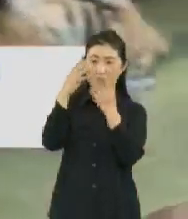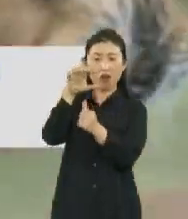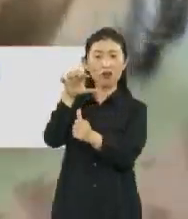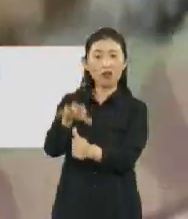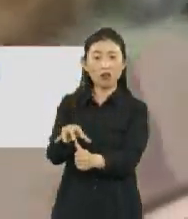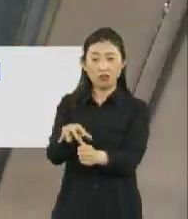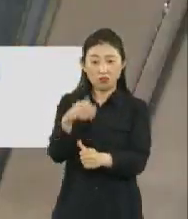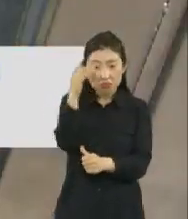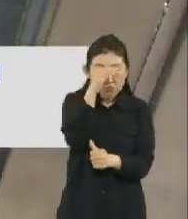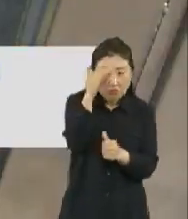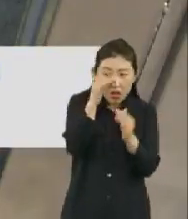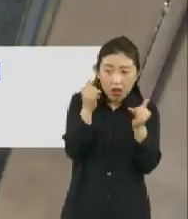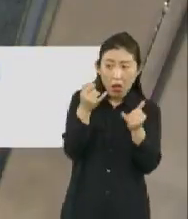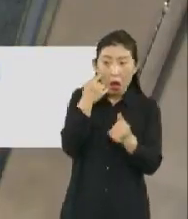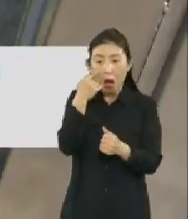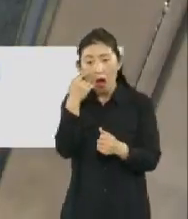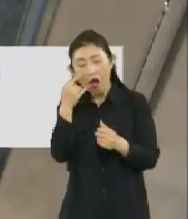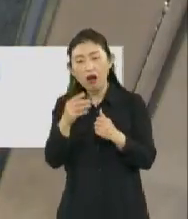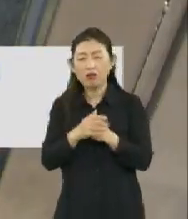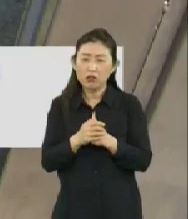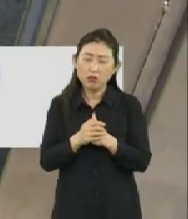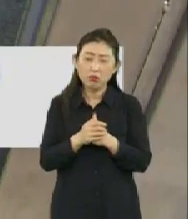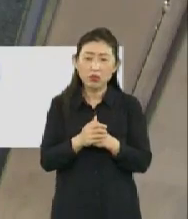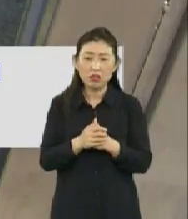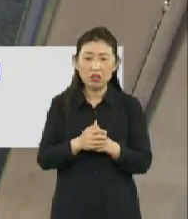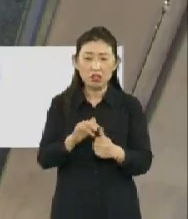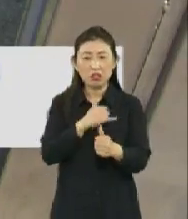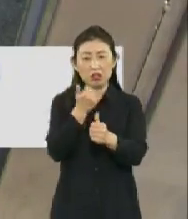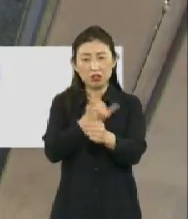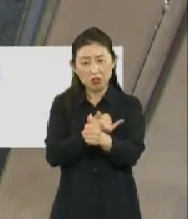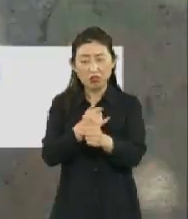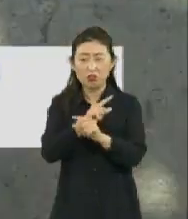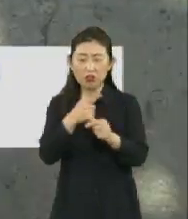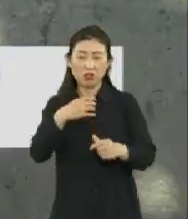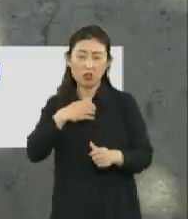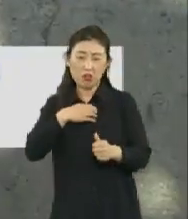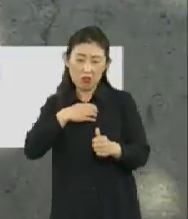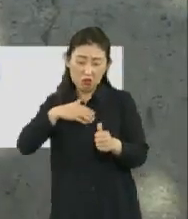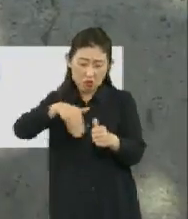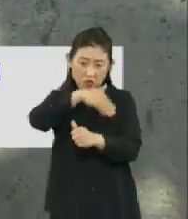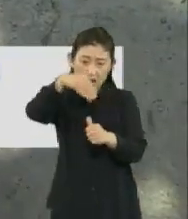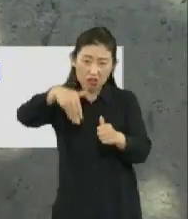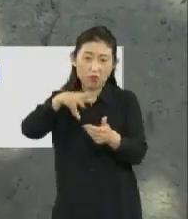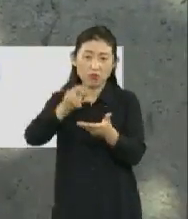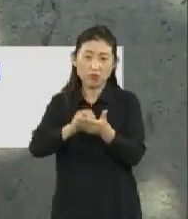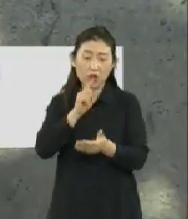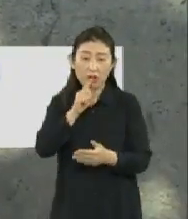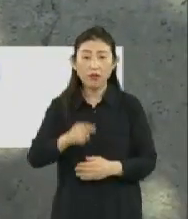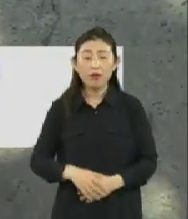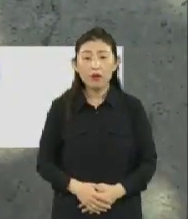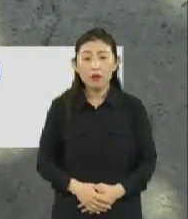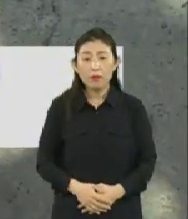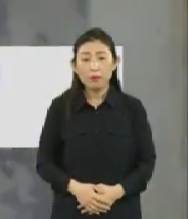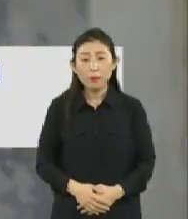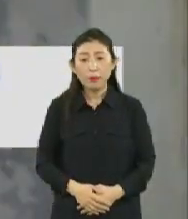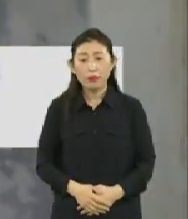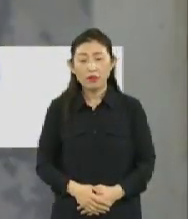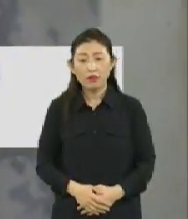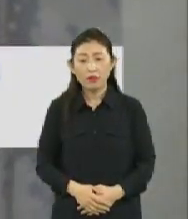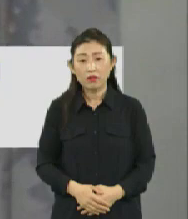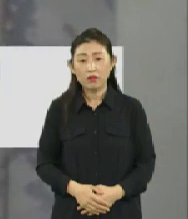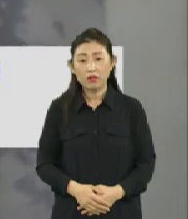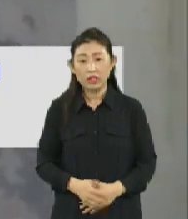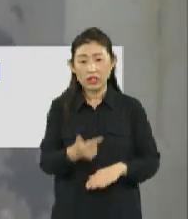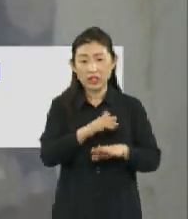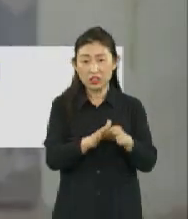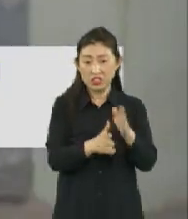가둬 관객들에게 무방비로 노출하는 등 동물들의 위협적인 사육 환경이 관찰됐다고 밝혔습니다. 녹색연합